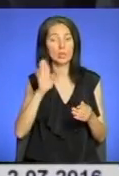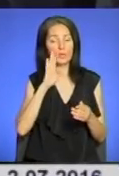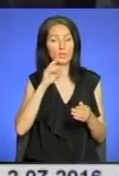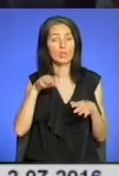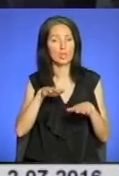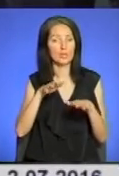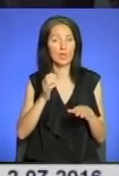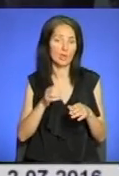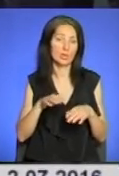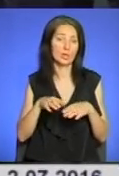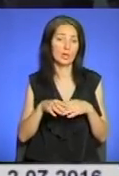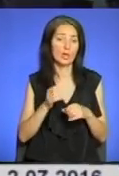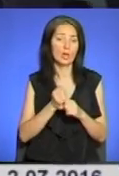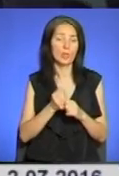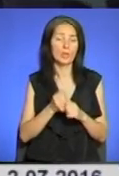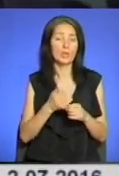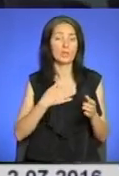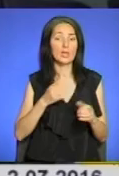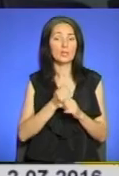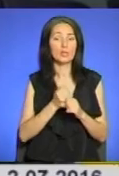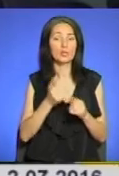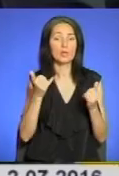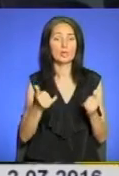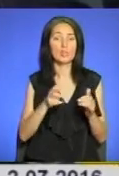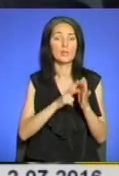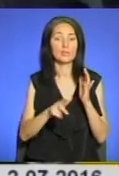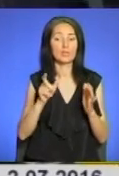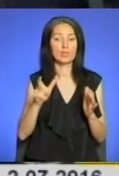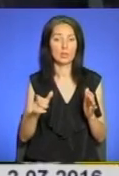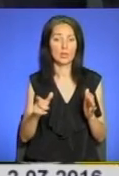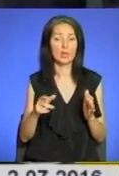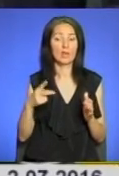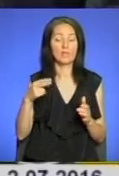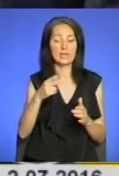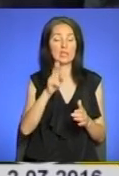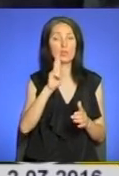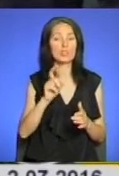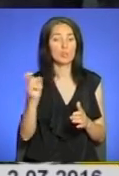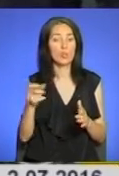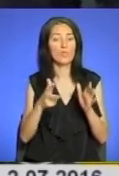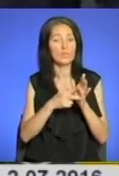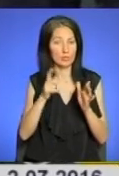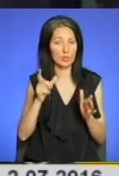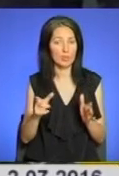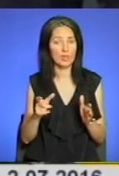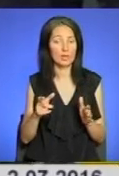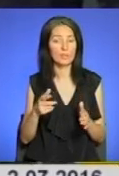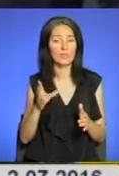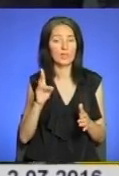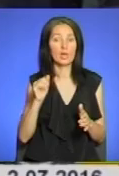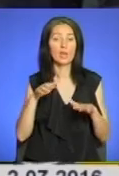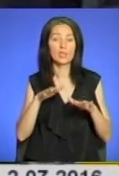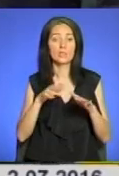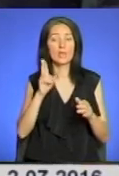нас працює зараз на виводі 80 чоловік в закрійному цеху вісім чоловік на в